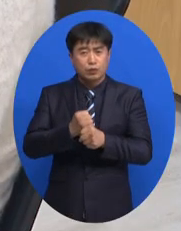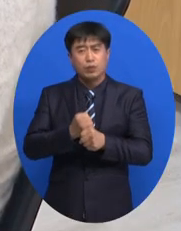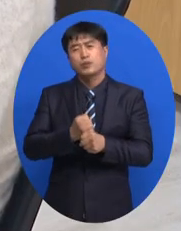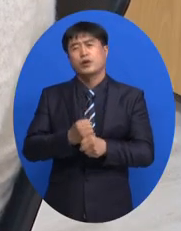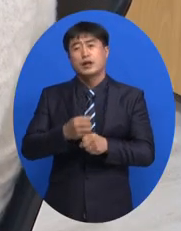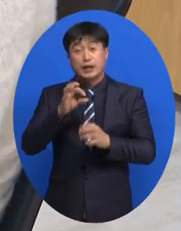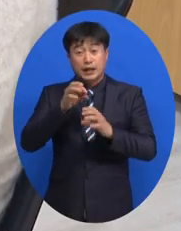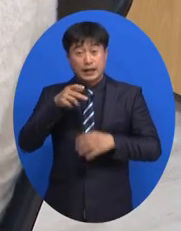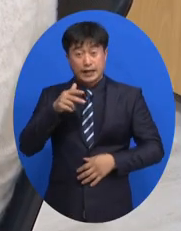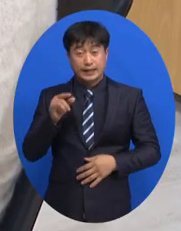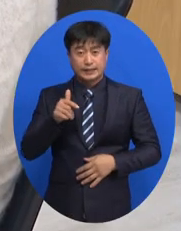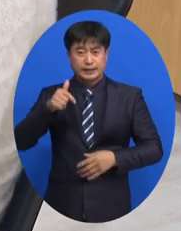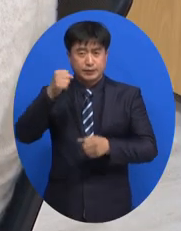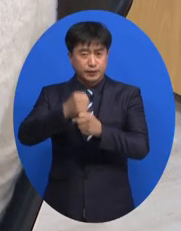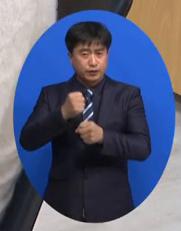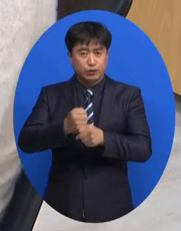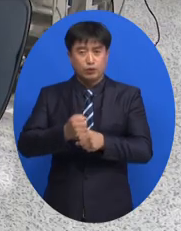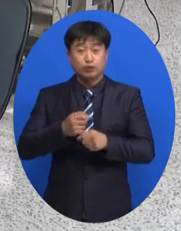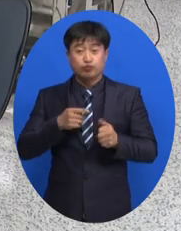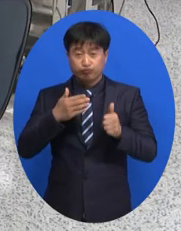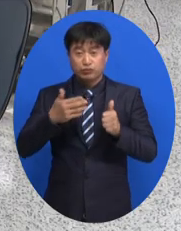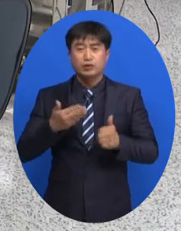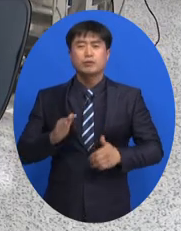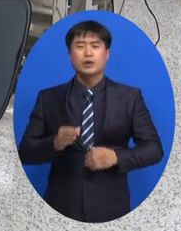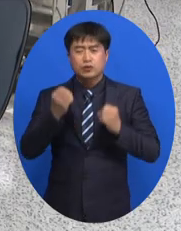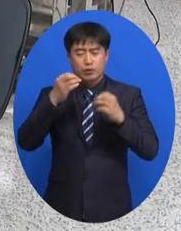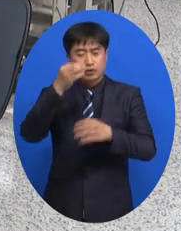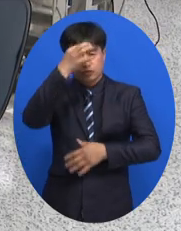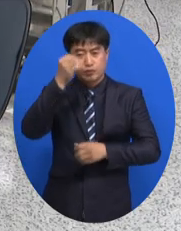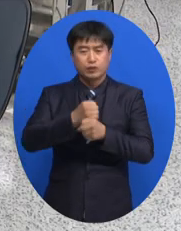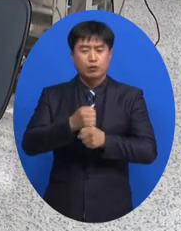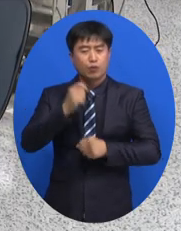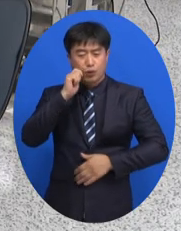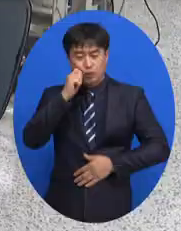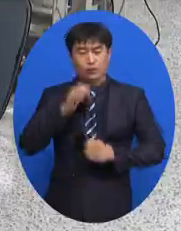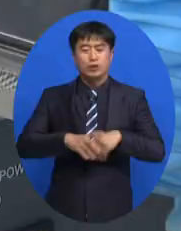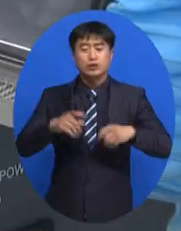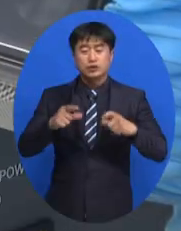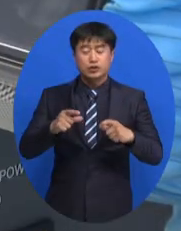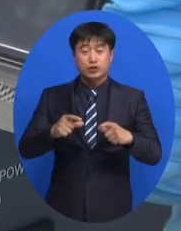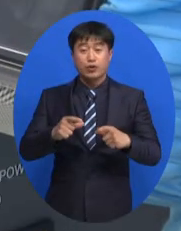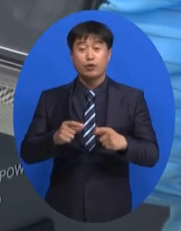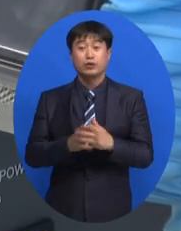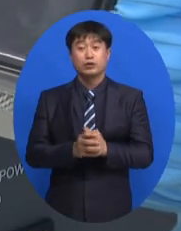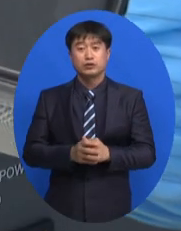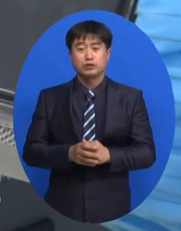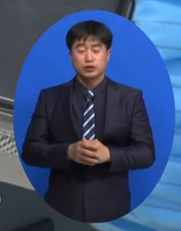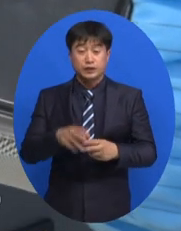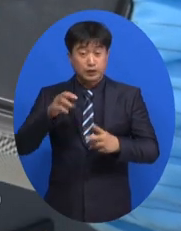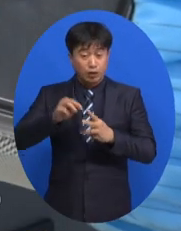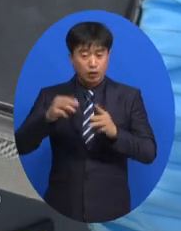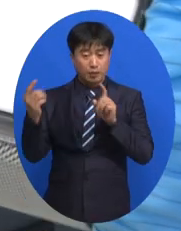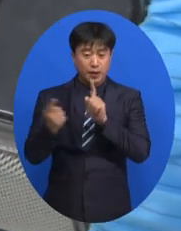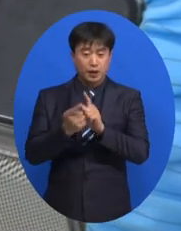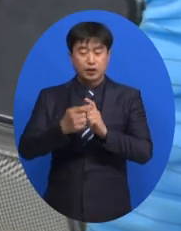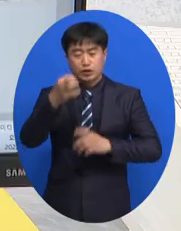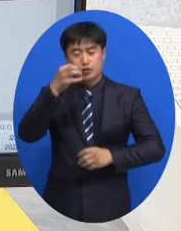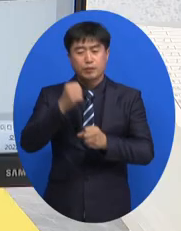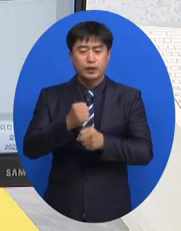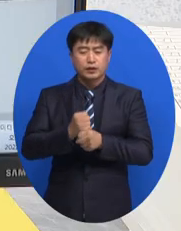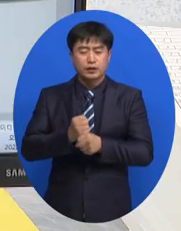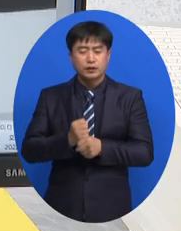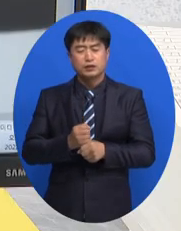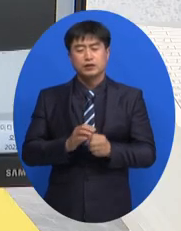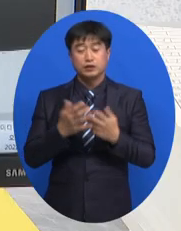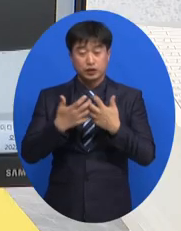들어왔지만 새로운 기술 개발이 어렵던 상황. 경기도의 지역협력연구센터와 만나 기술 개발에 필요한 장비를 활용하고